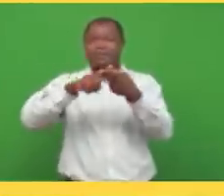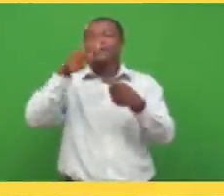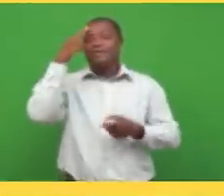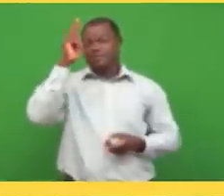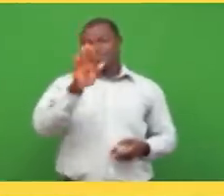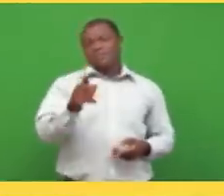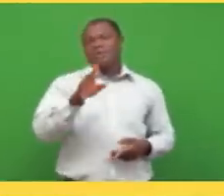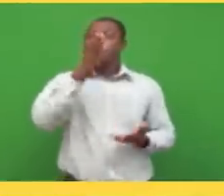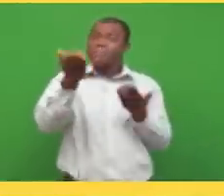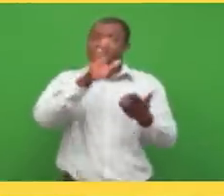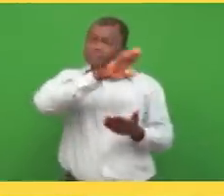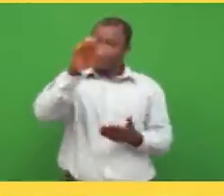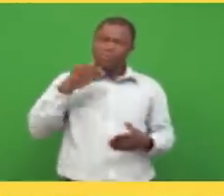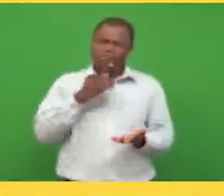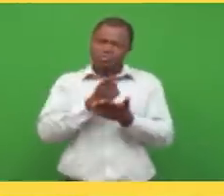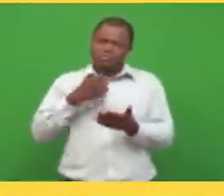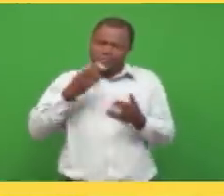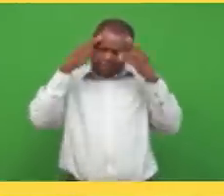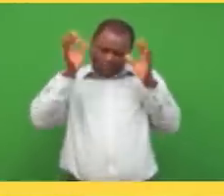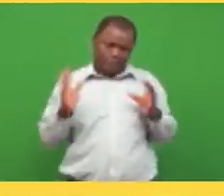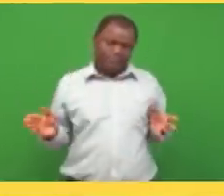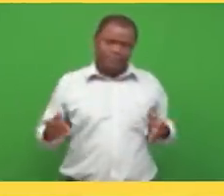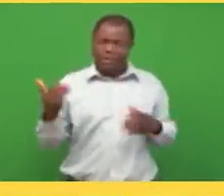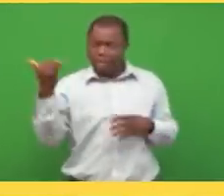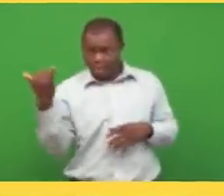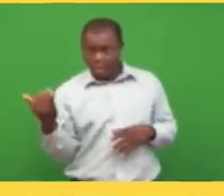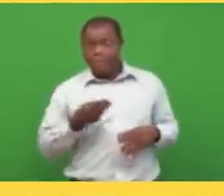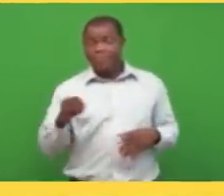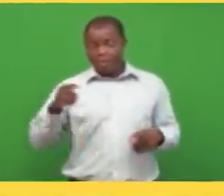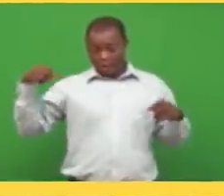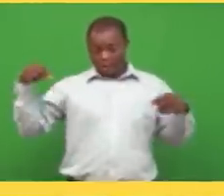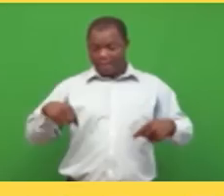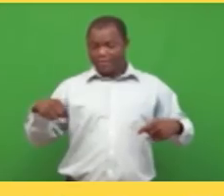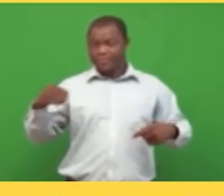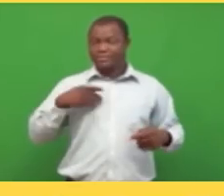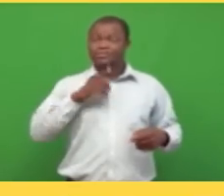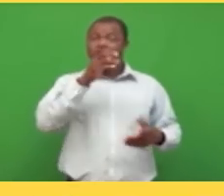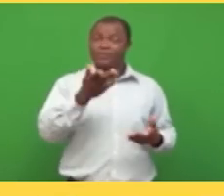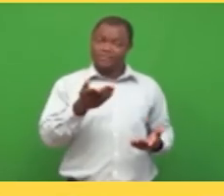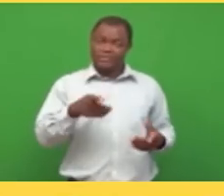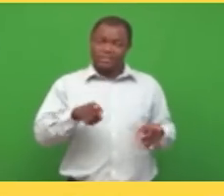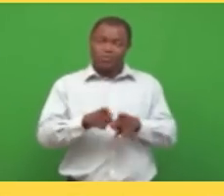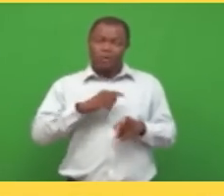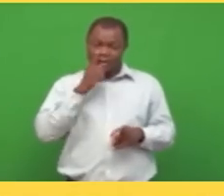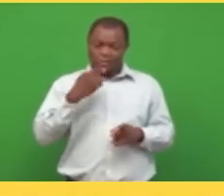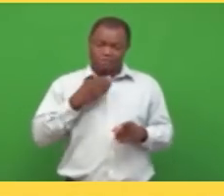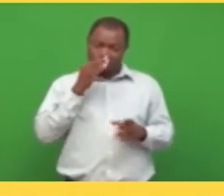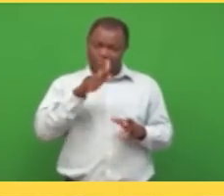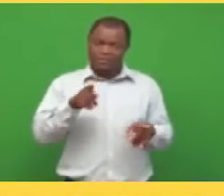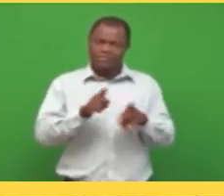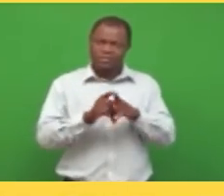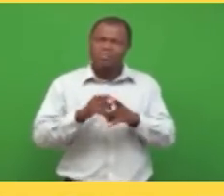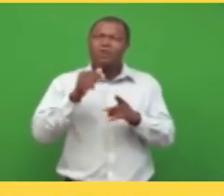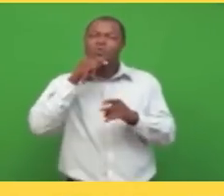zvimwe tinongoita tisingazive mufunge. Vana vadiki vemazuva ano regai tikupei kuti kana nyaya yatiri kukurukura yekuti